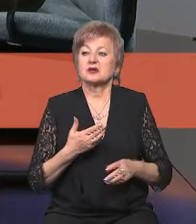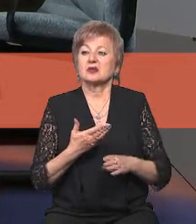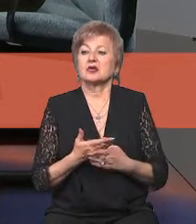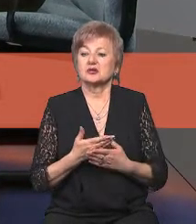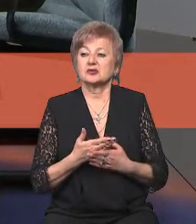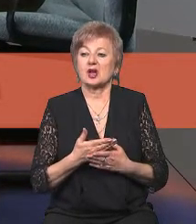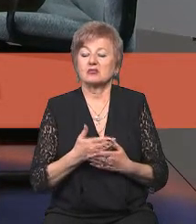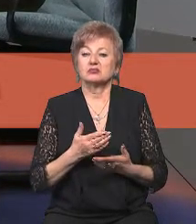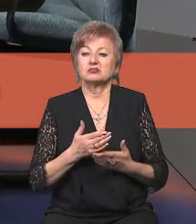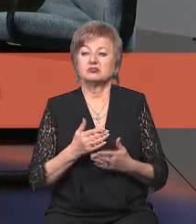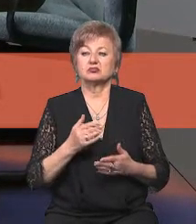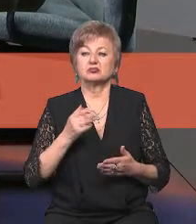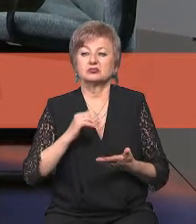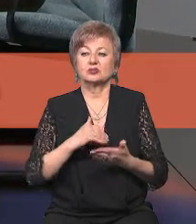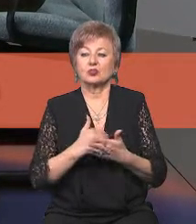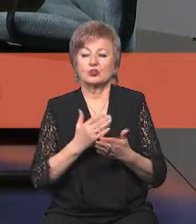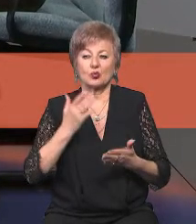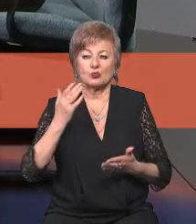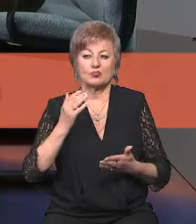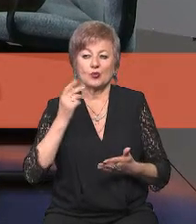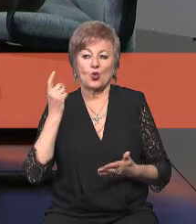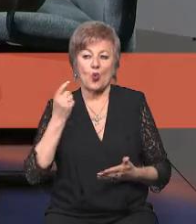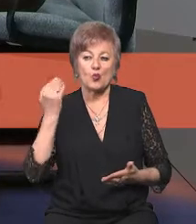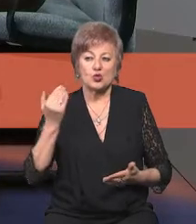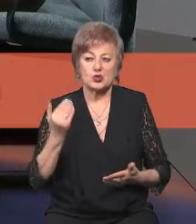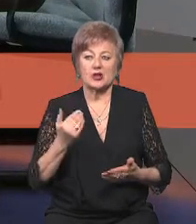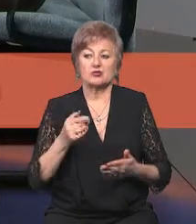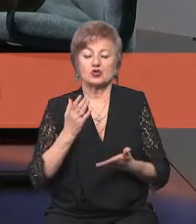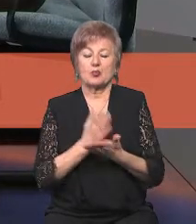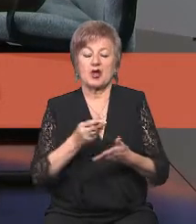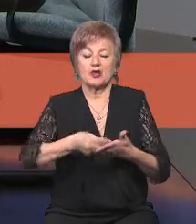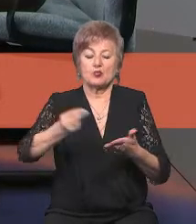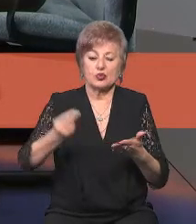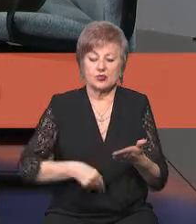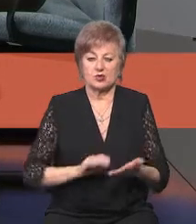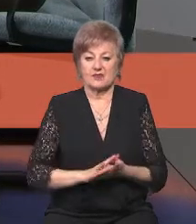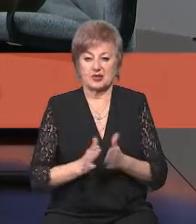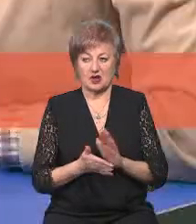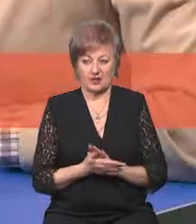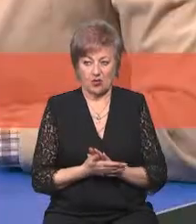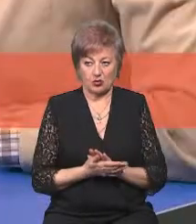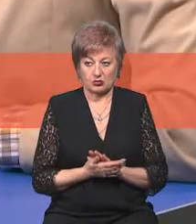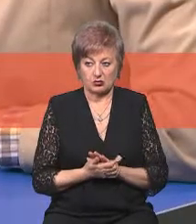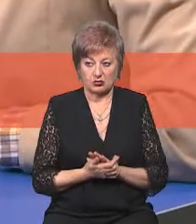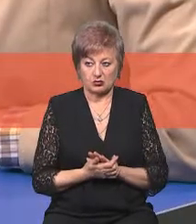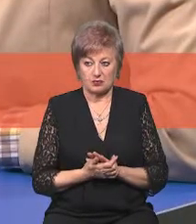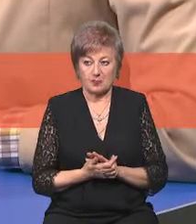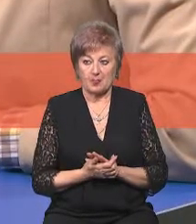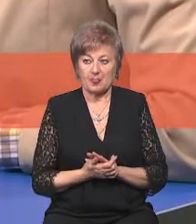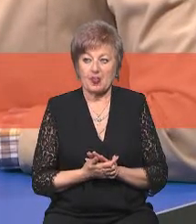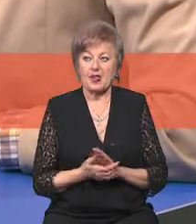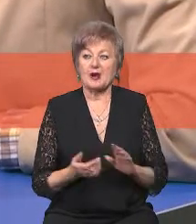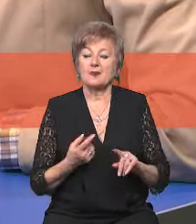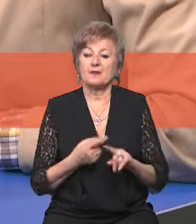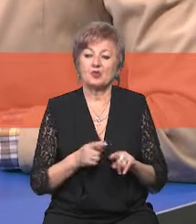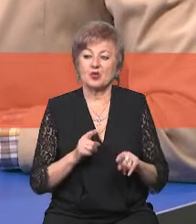некомерційні підприємства. Тобто ті підприємства, які мають право підписувати договори з НСЗУ. А тому, ті, які підписали, також ще не мають робити?